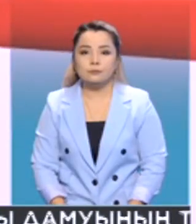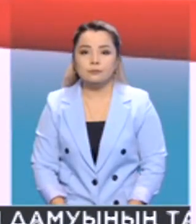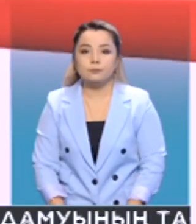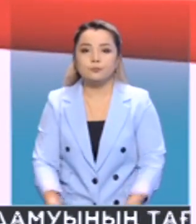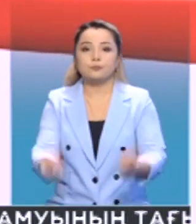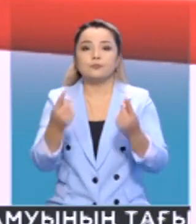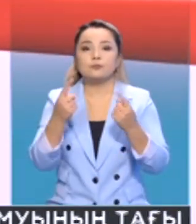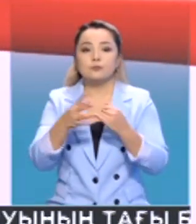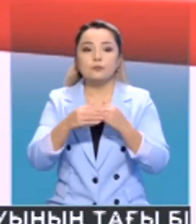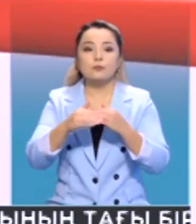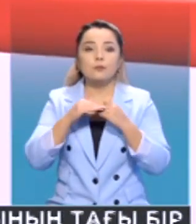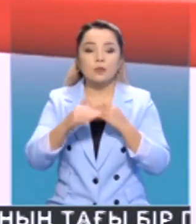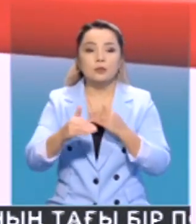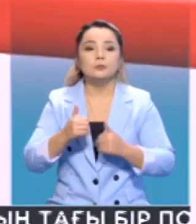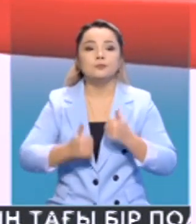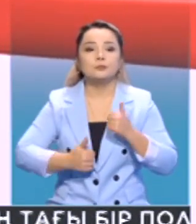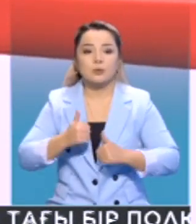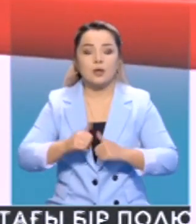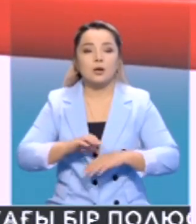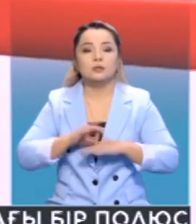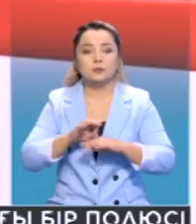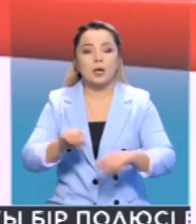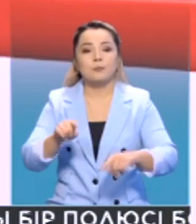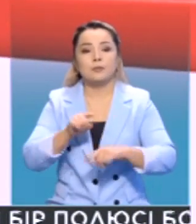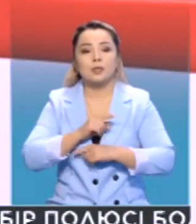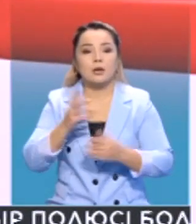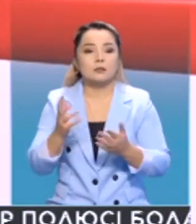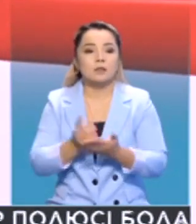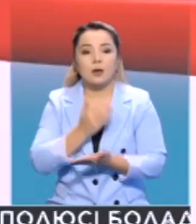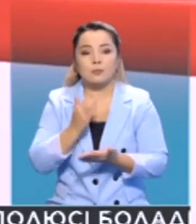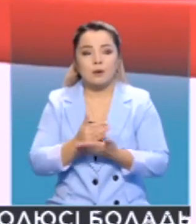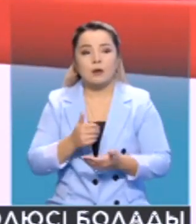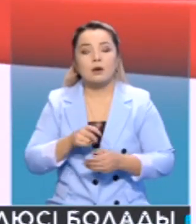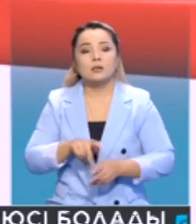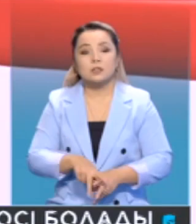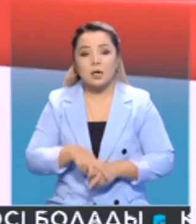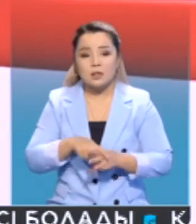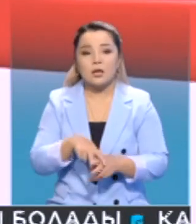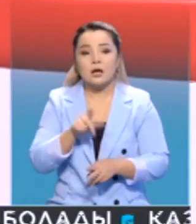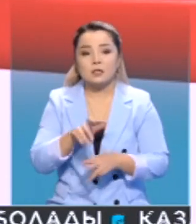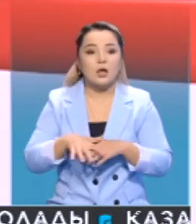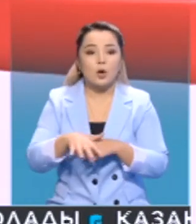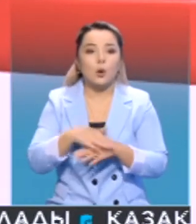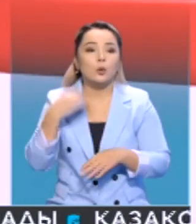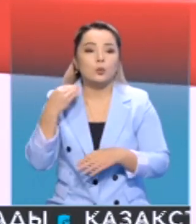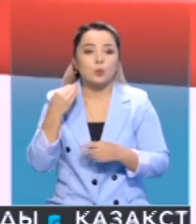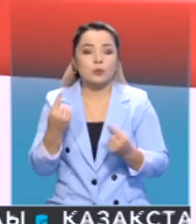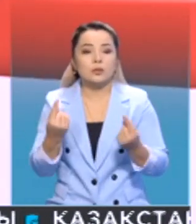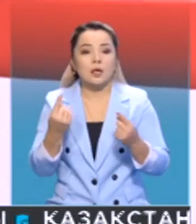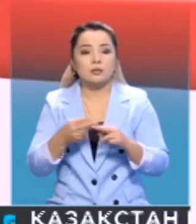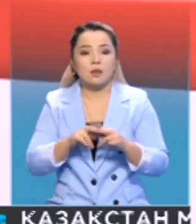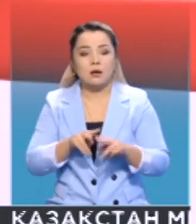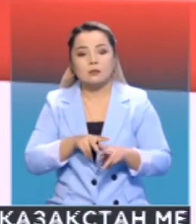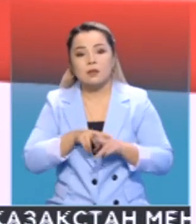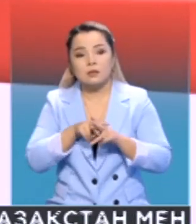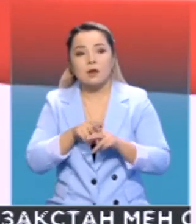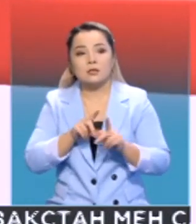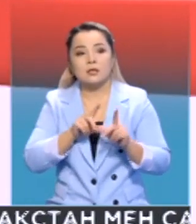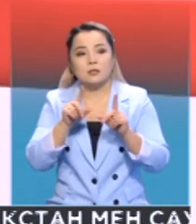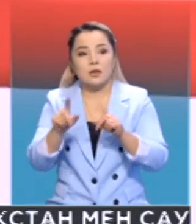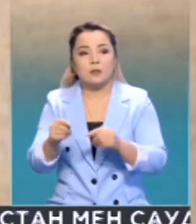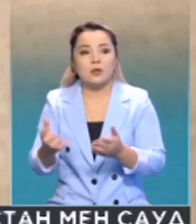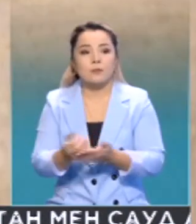Ұлы дала жорығы марафон бәйгесі мәресіне жетті. Аламанға қатысушы шабандоздар киелі Түркістан шаһарына ат басын тіреді.